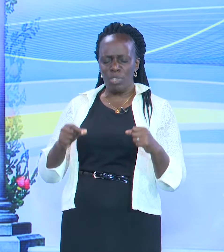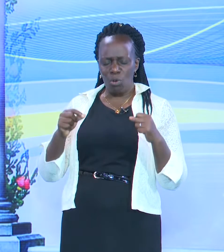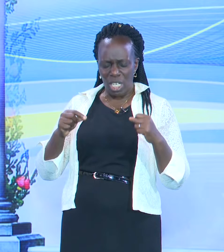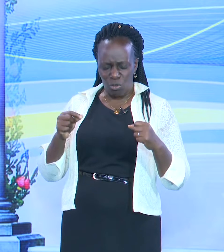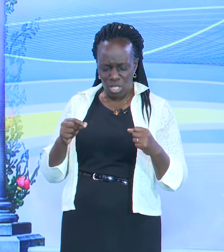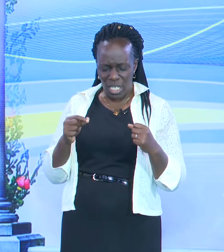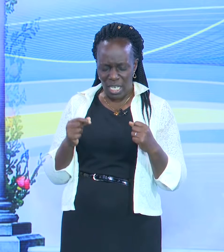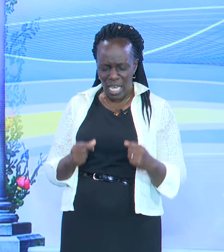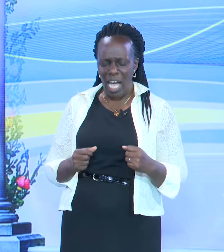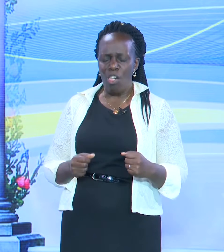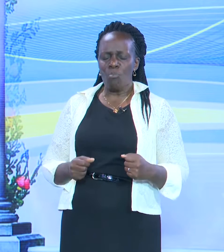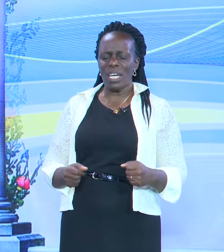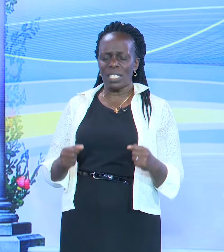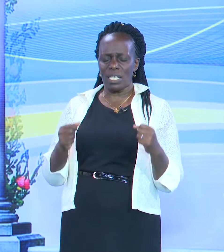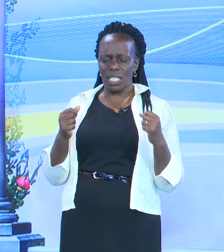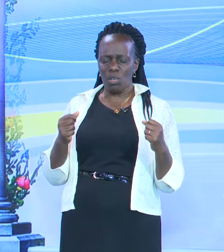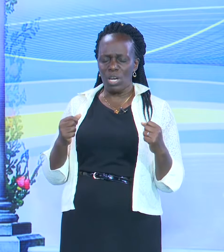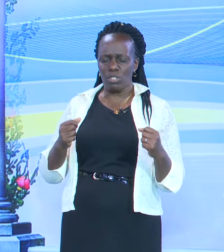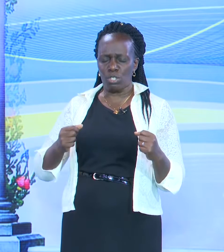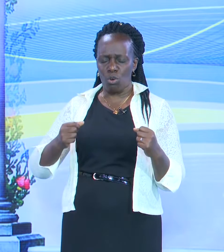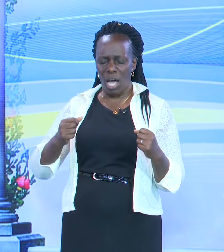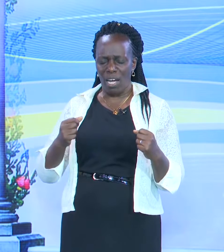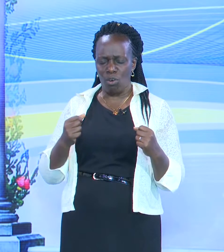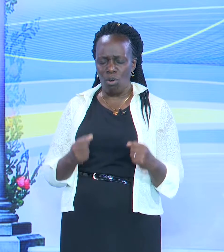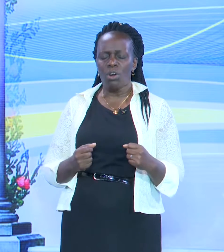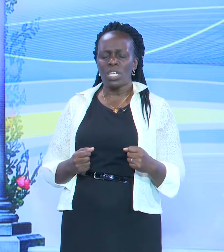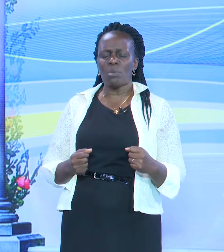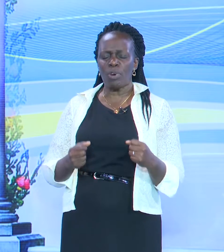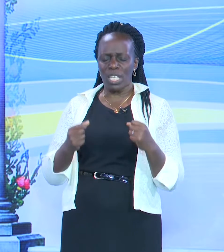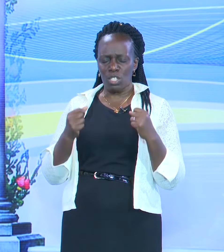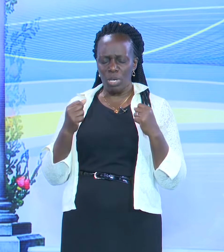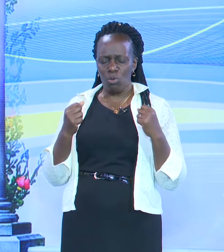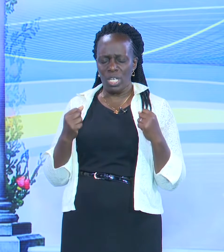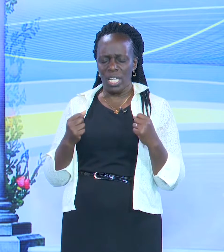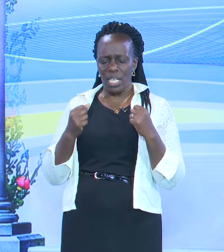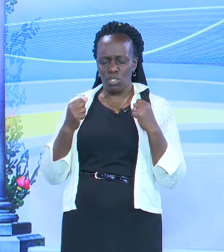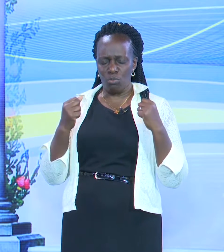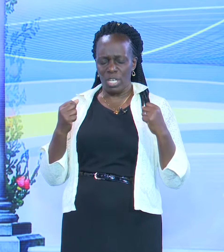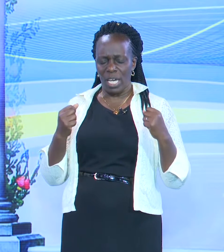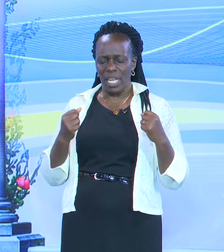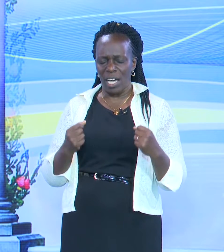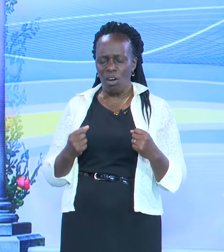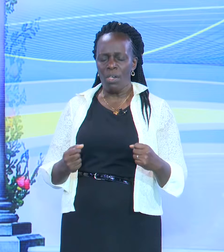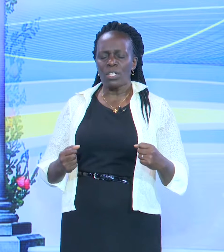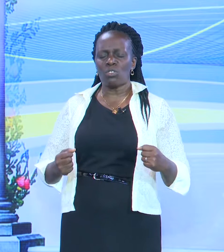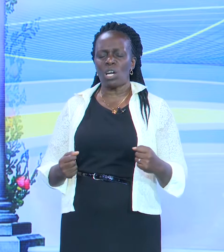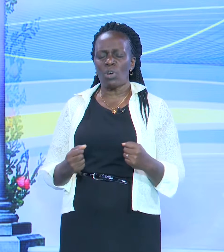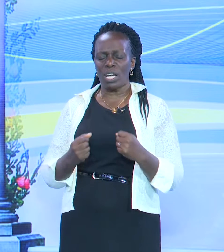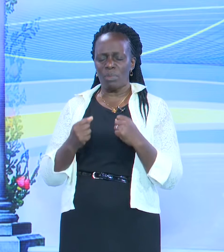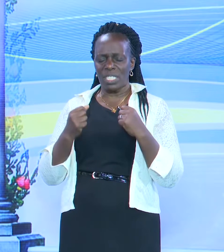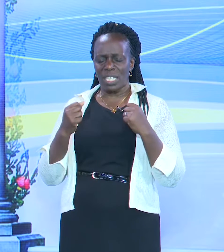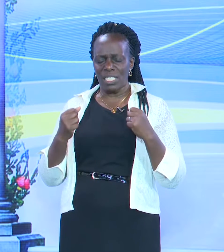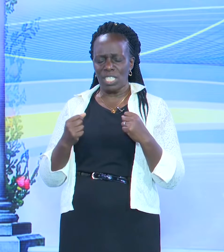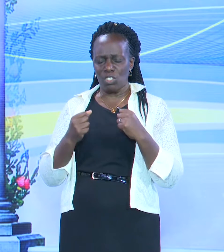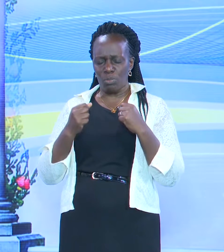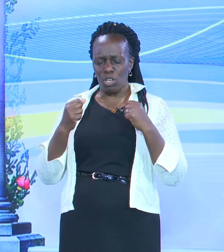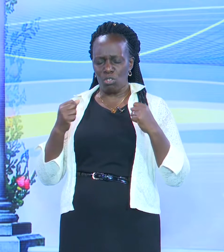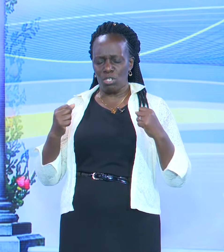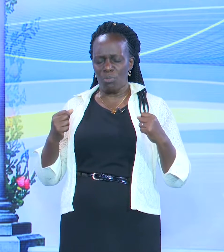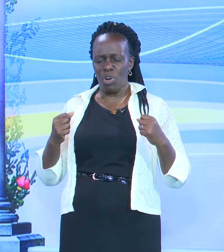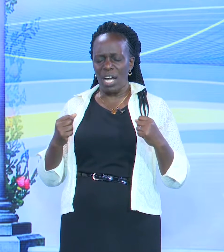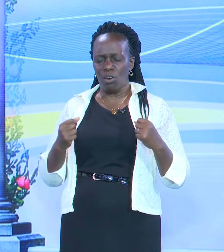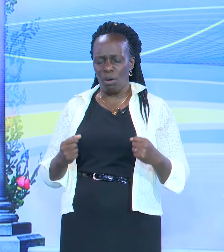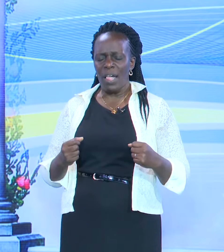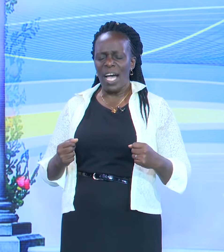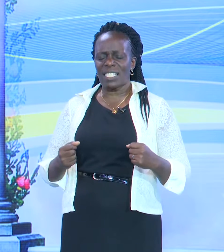nasi pia utatusikia, maana sisi ni watoto wako. Ndiposa tumekulilia asubuhi ya leo, tunakuweka mahitaji yetu